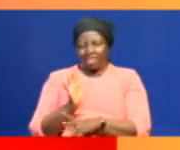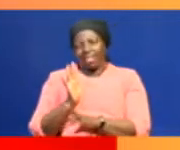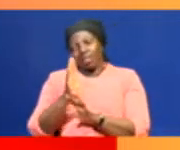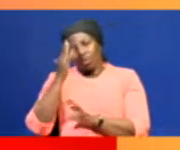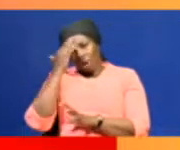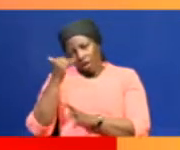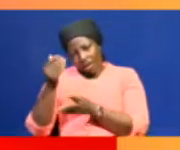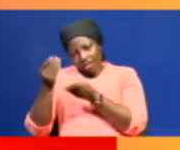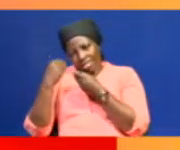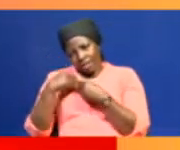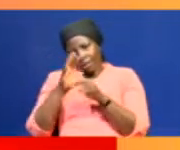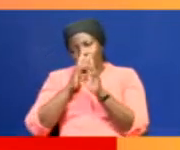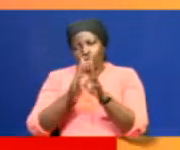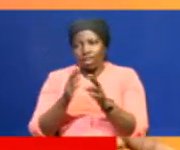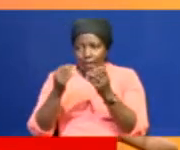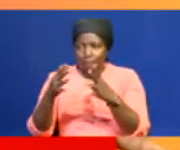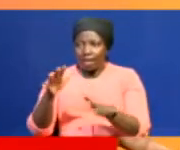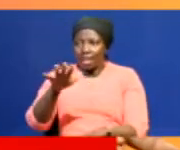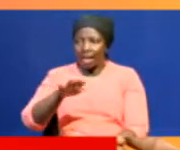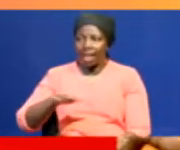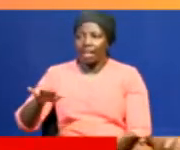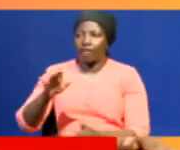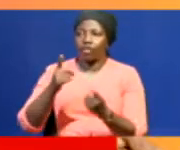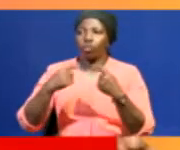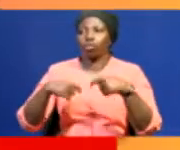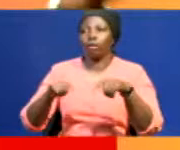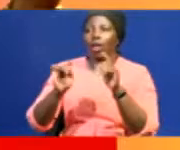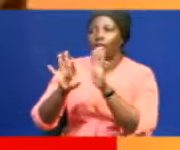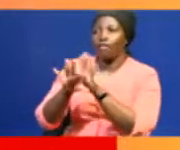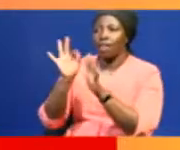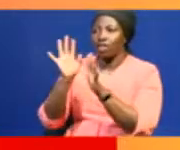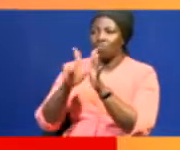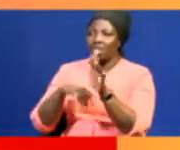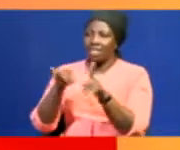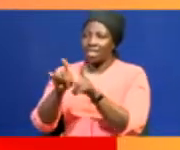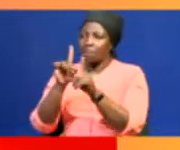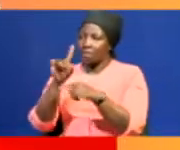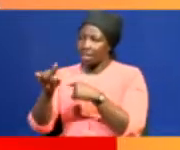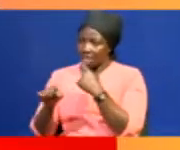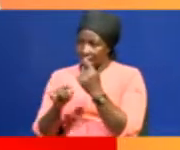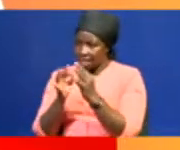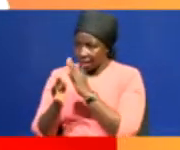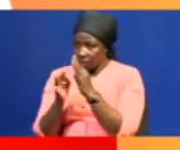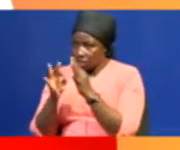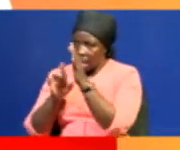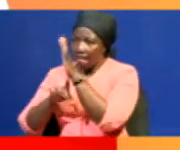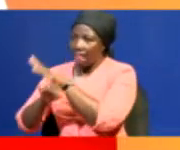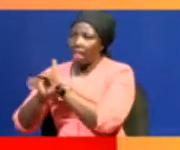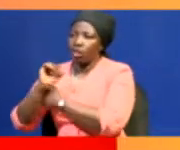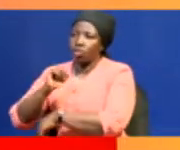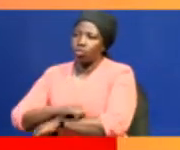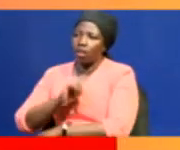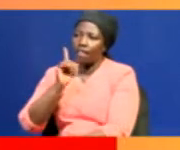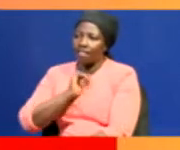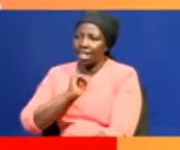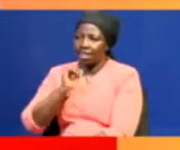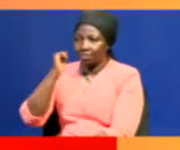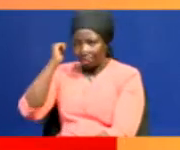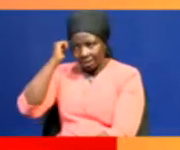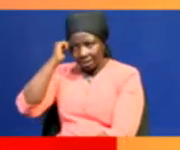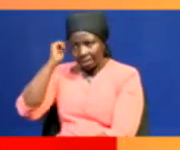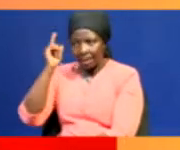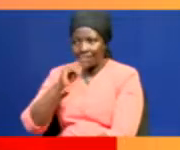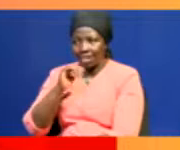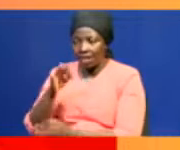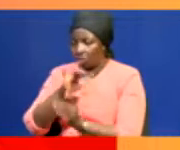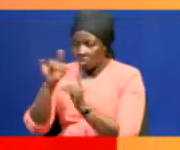mingi sana katika area mingi za testing. Unapata hata kama umeenda shuleni, umesoma generally, ukienda pale bila 1000